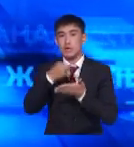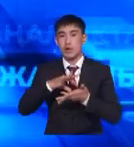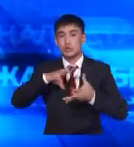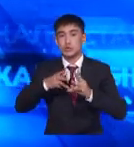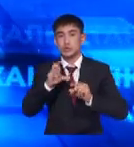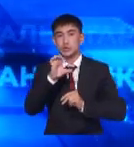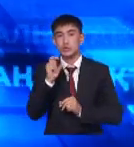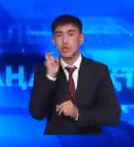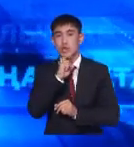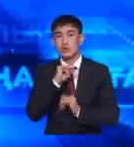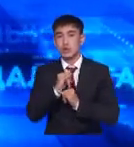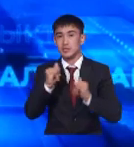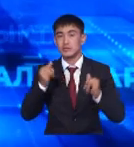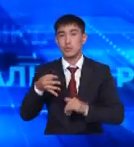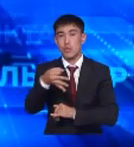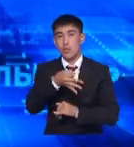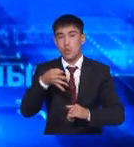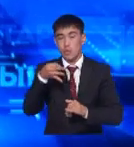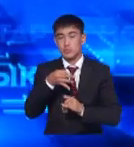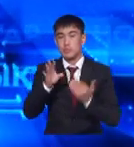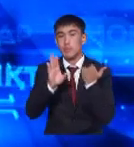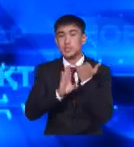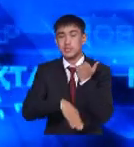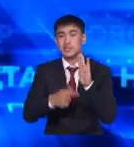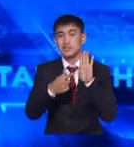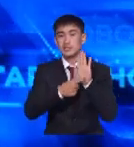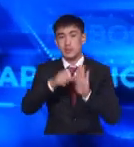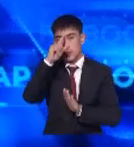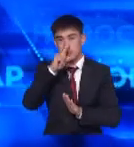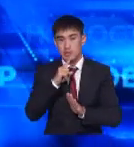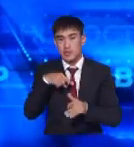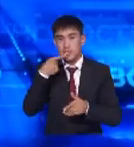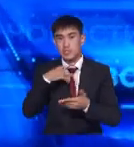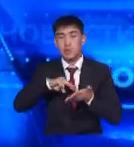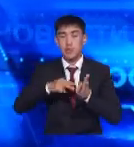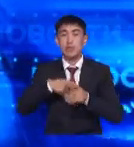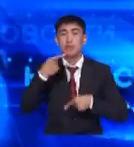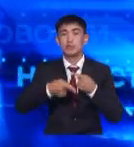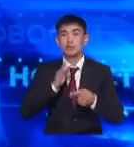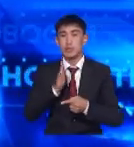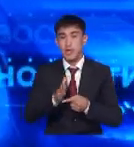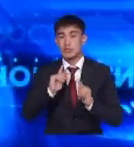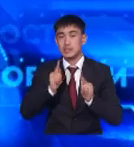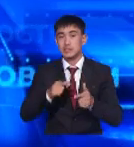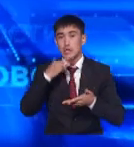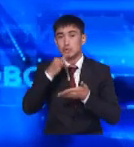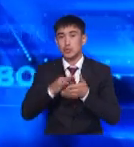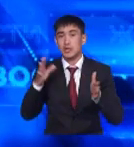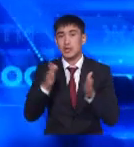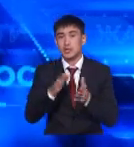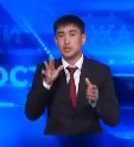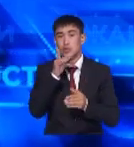представил отчёт о социально-экономическом развитии области за последние 7 месяцев и изложил планы на будущее Согласно